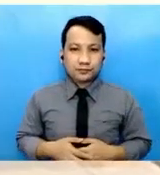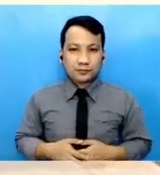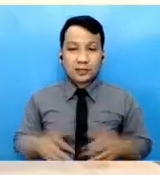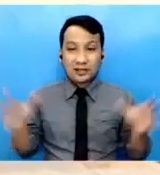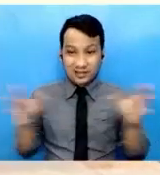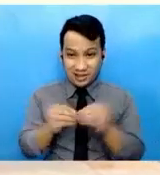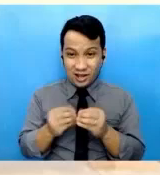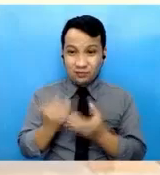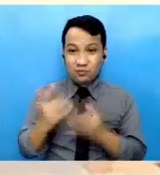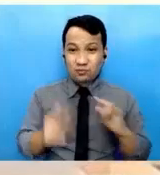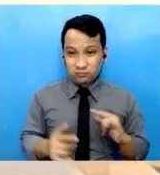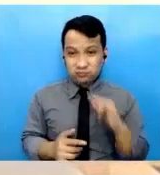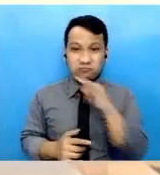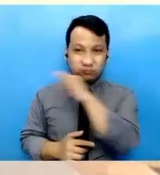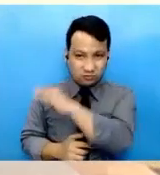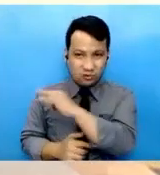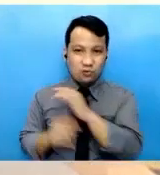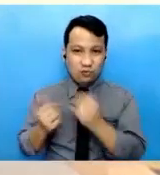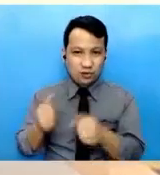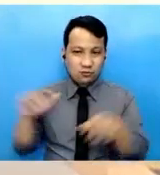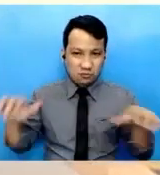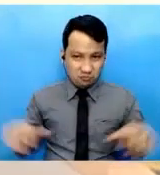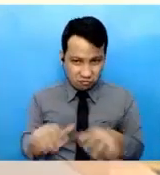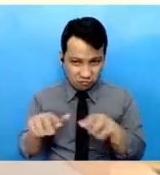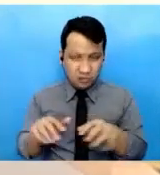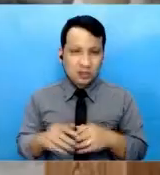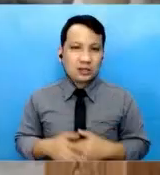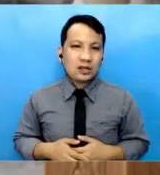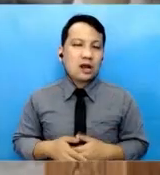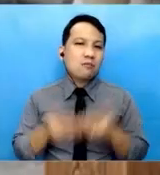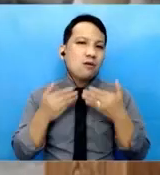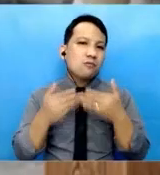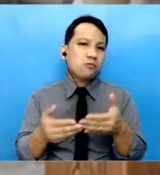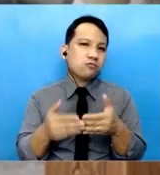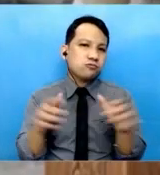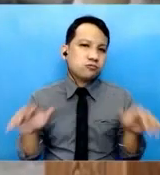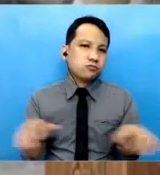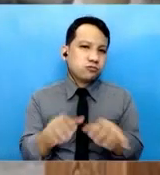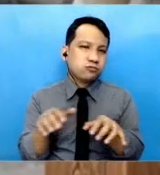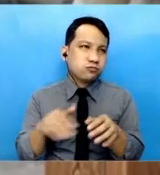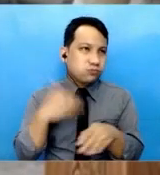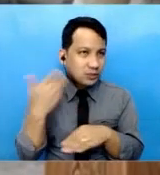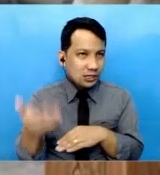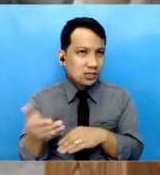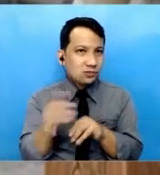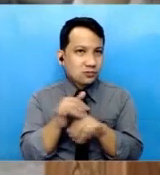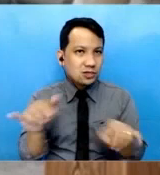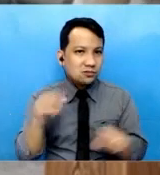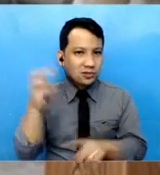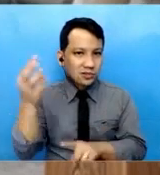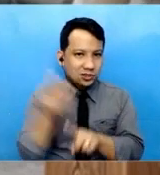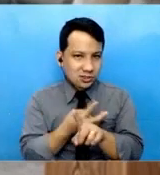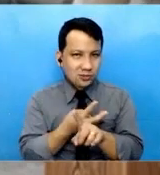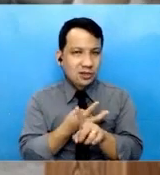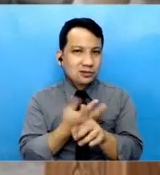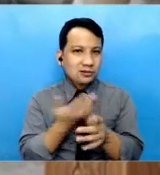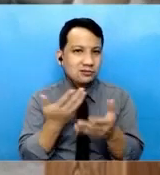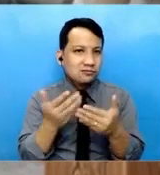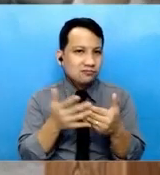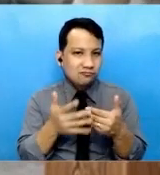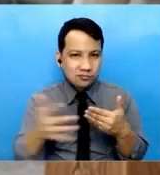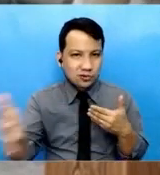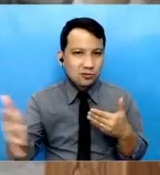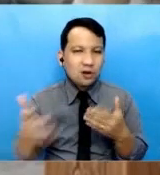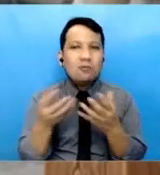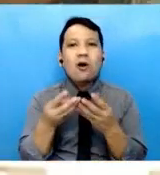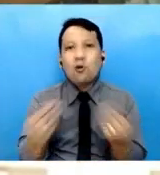nang mag-abroad. If magtuloy-tuloy yan, baka in the next 6 months na ganon, maubusan talaga tayo